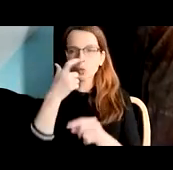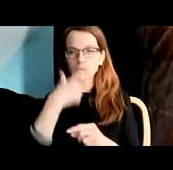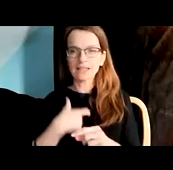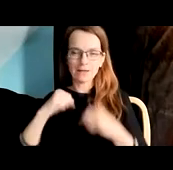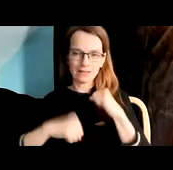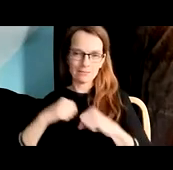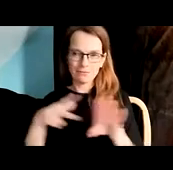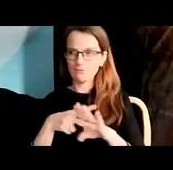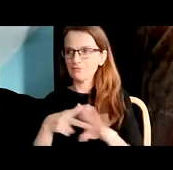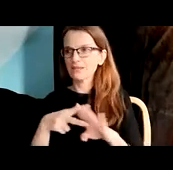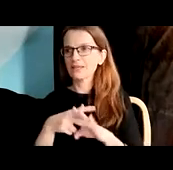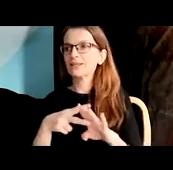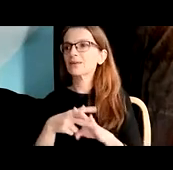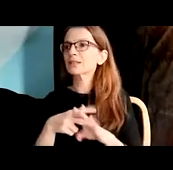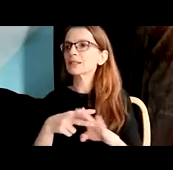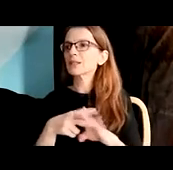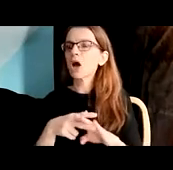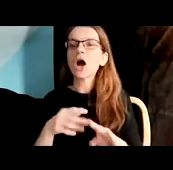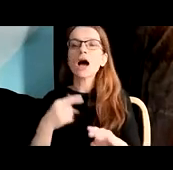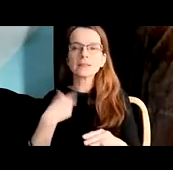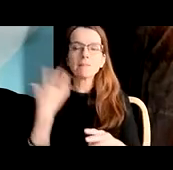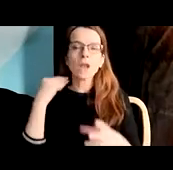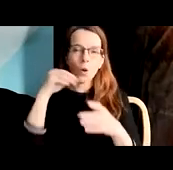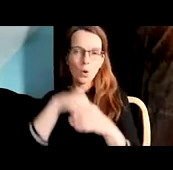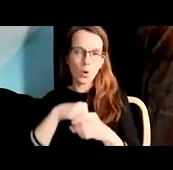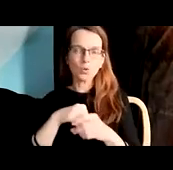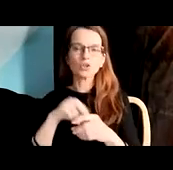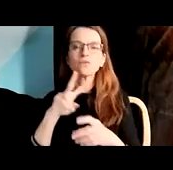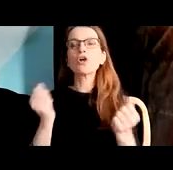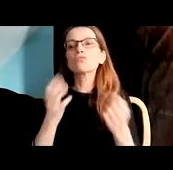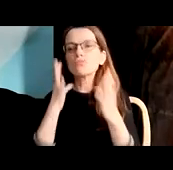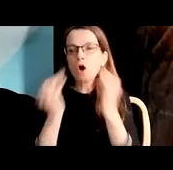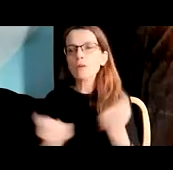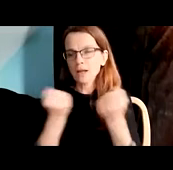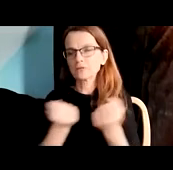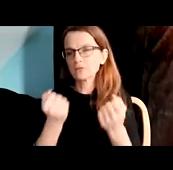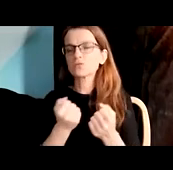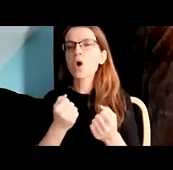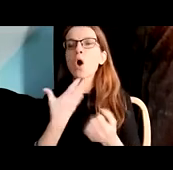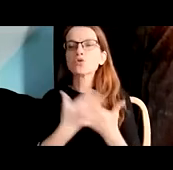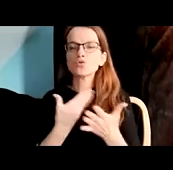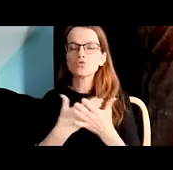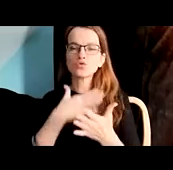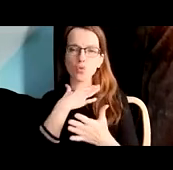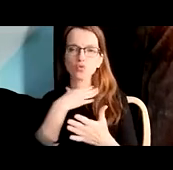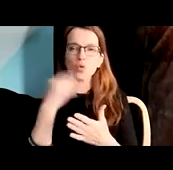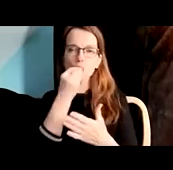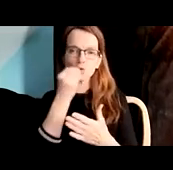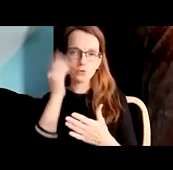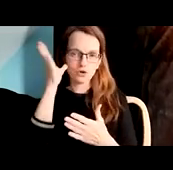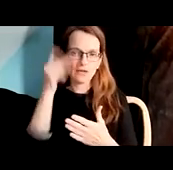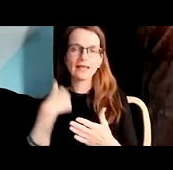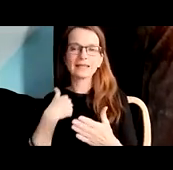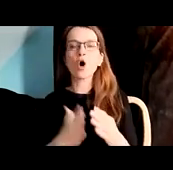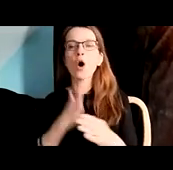gibalno oviranostjo sem bila vključena v normativno osnovno šolsko izobraževanje. Torej, sem